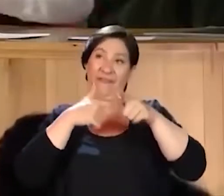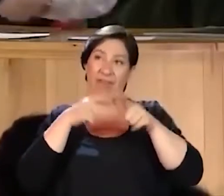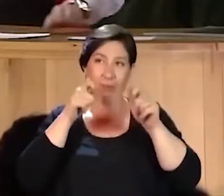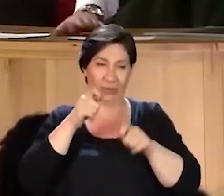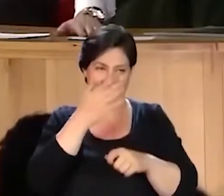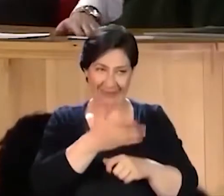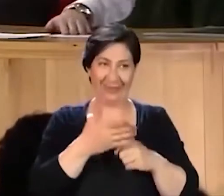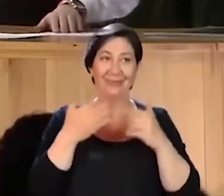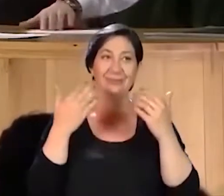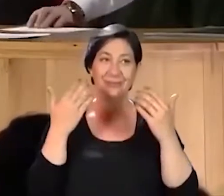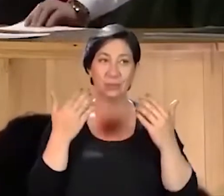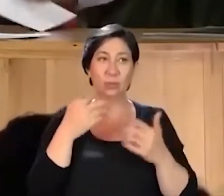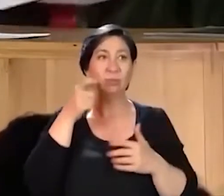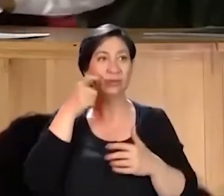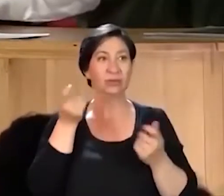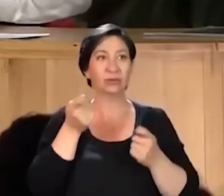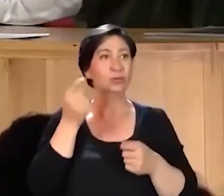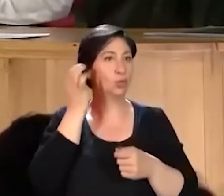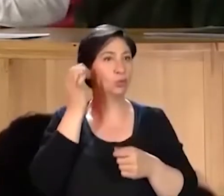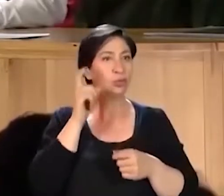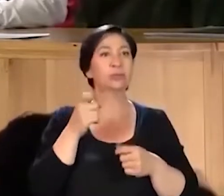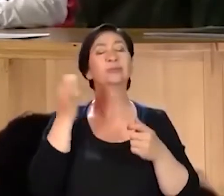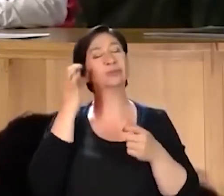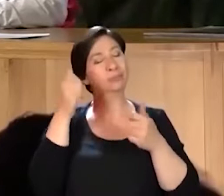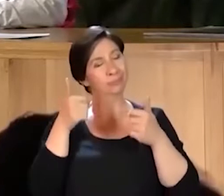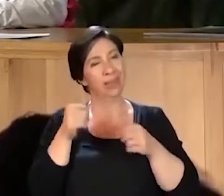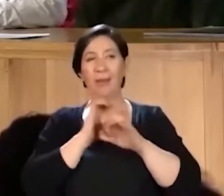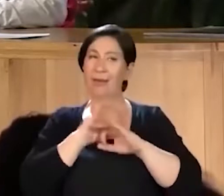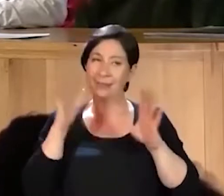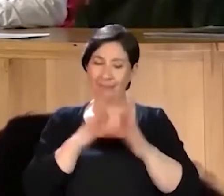yani hep böyle çalışıyor mu mikrofonu Duyabiliyor musunuz